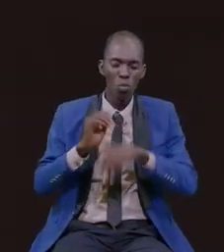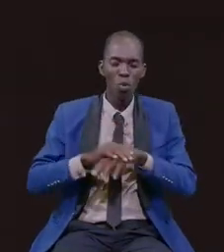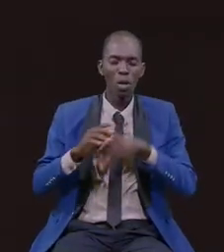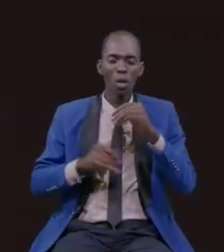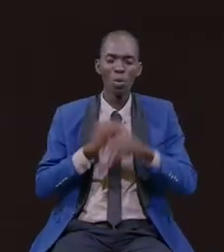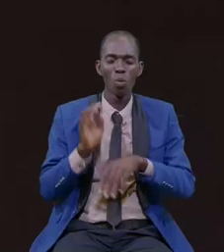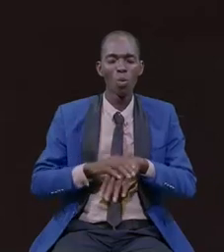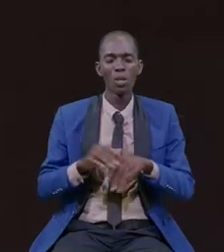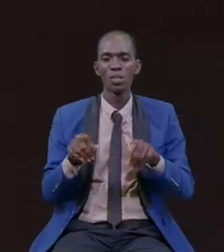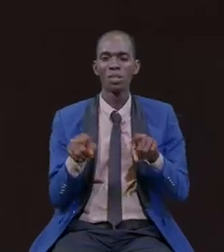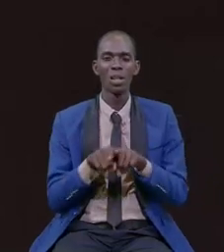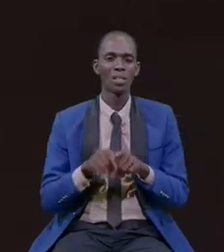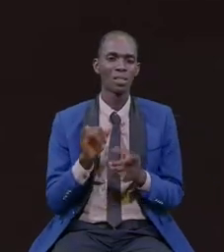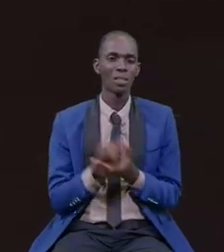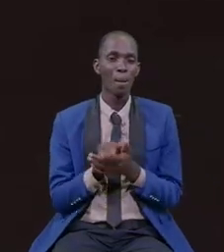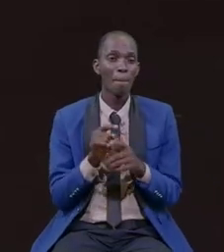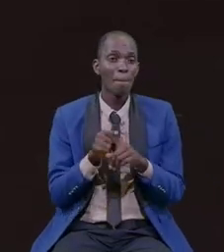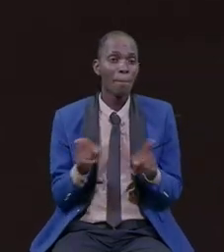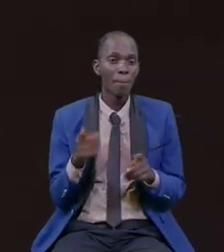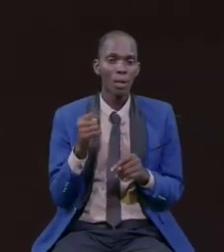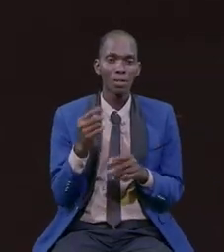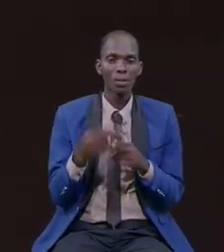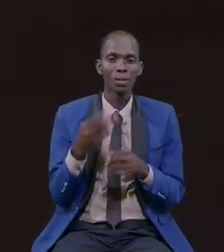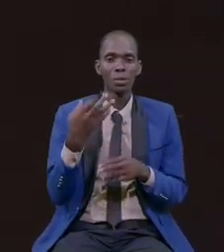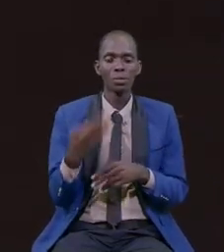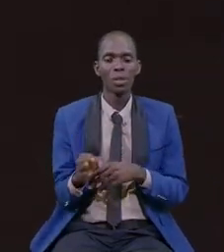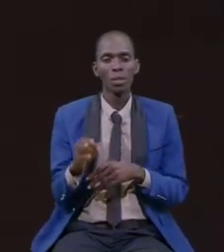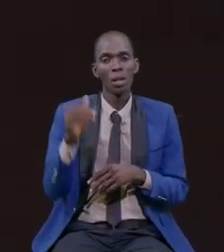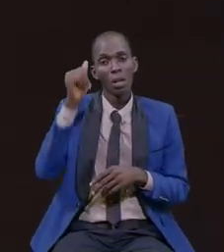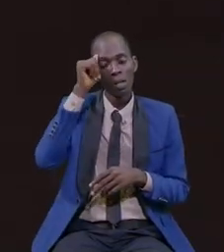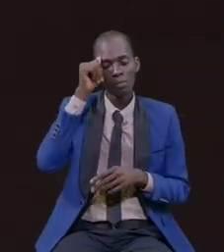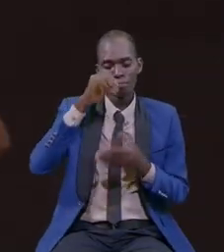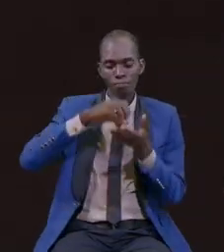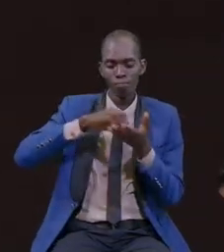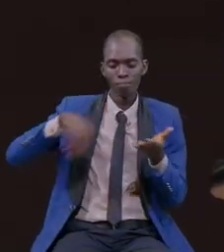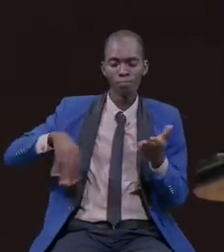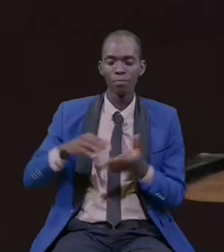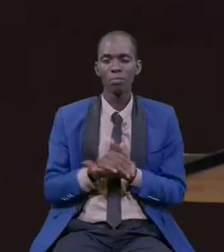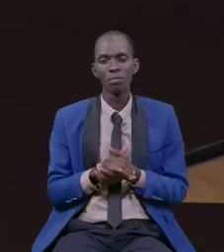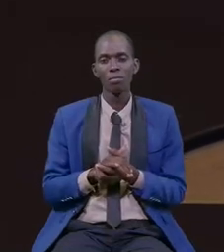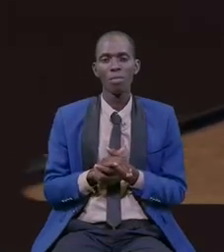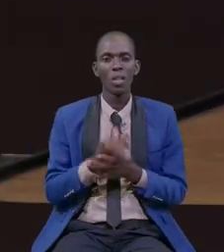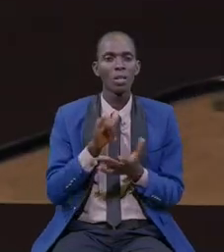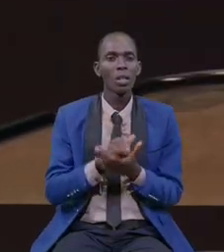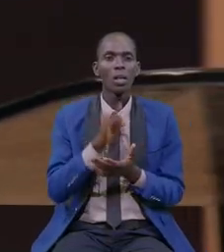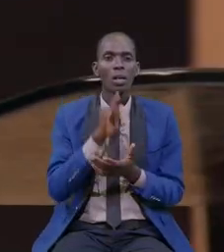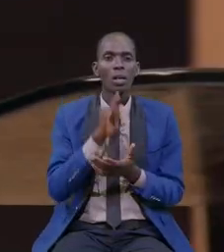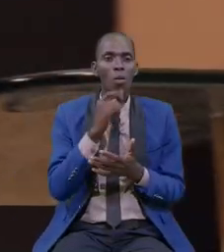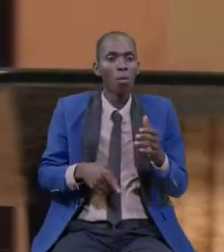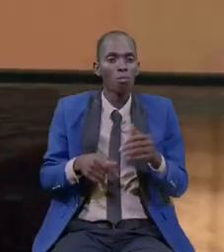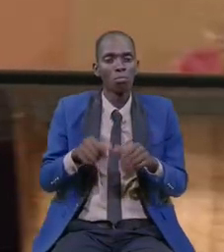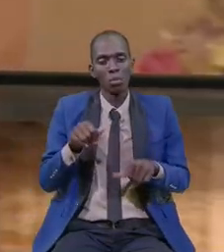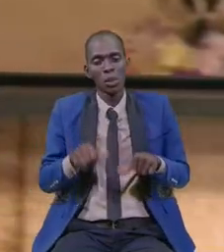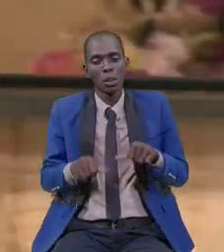suite mais le nom de Adam a été exclus vous avez vu non ça ce que l'incroyance fait